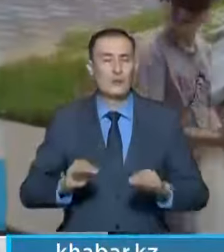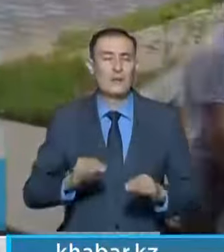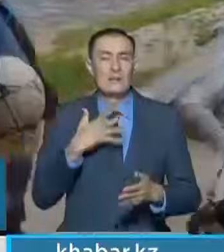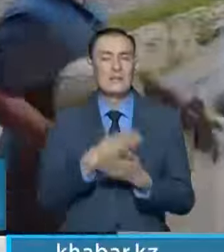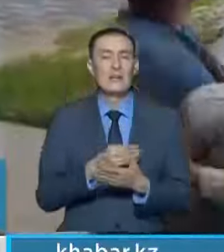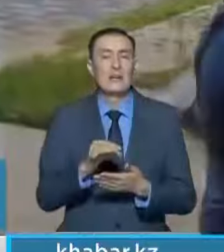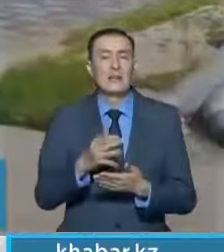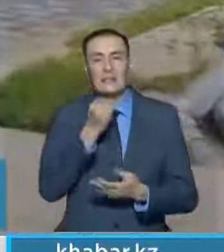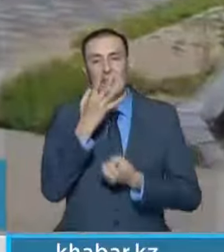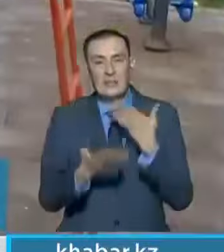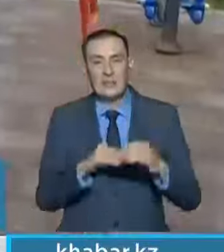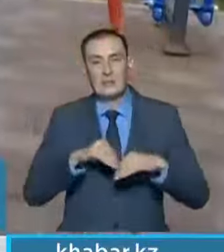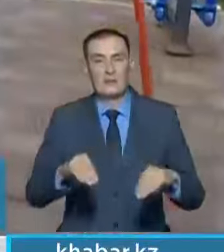подъезды и